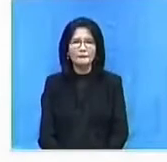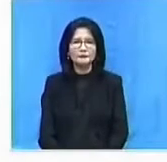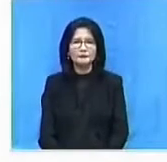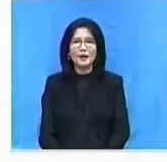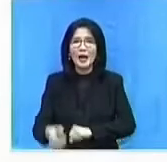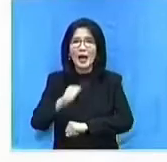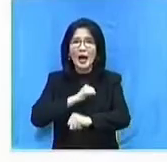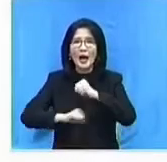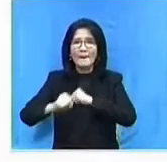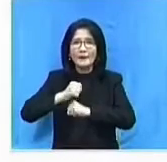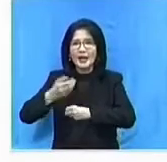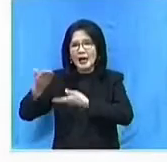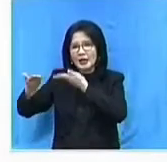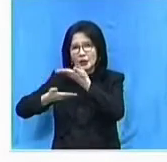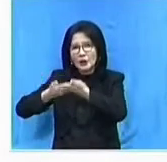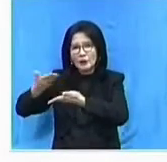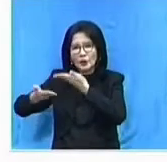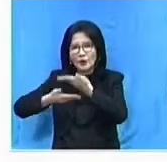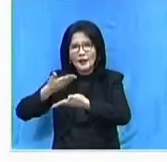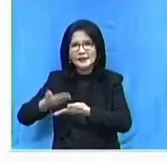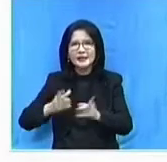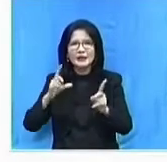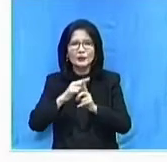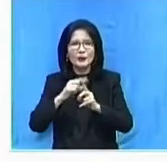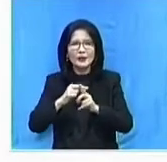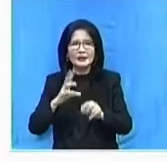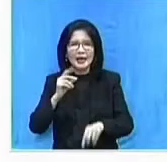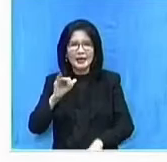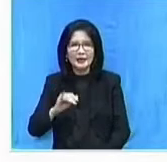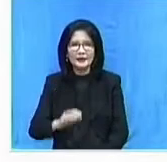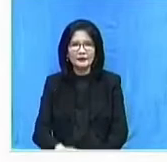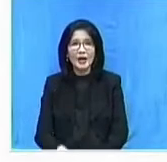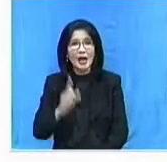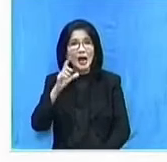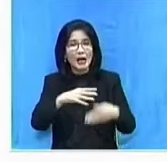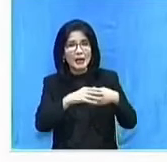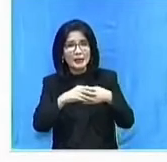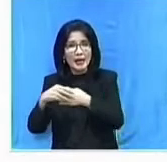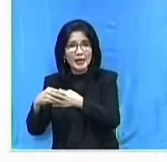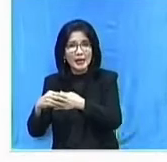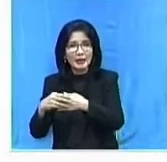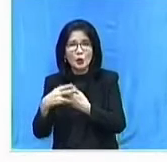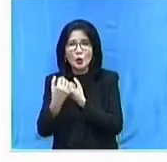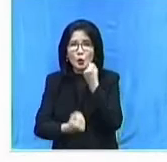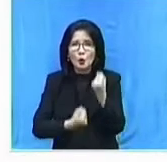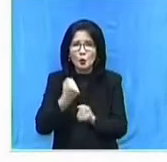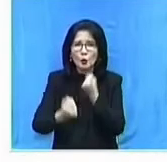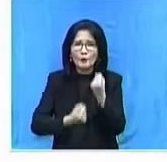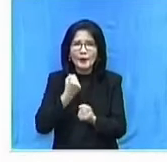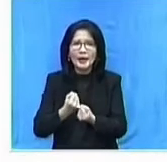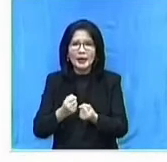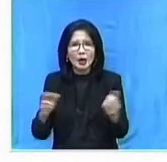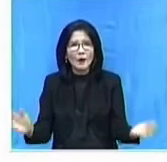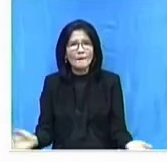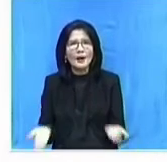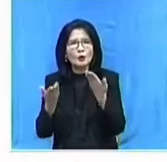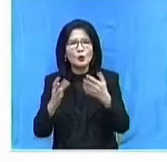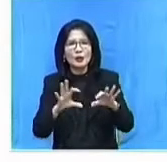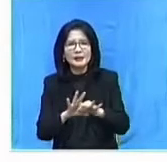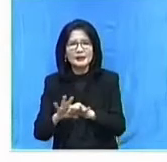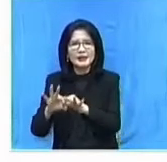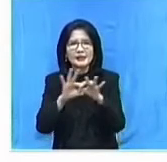Hai peran diplomasi dpr-ri pada masa sidang ini akan diarahkan pada upaya untuk membangun Sinergi